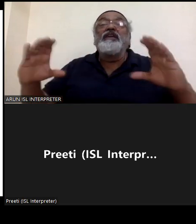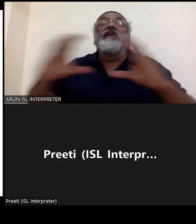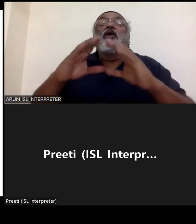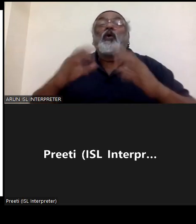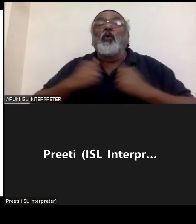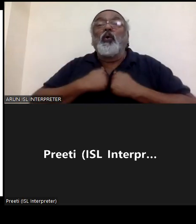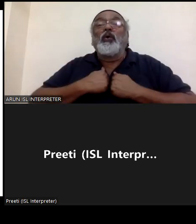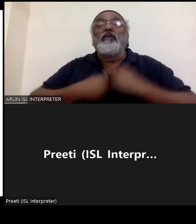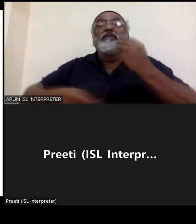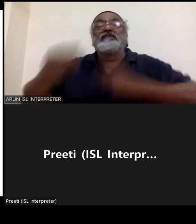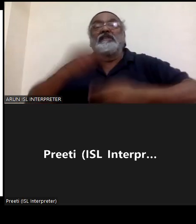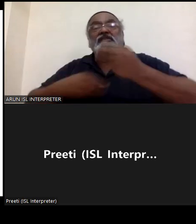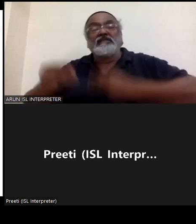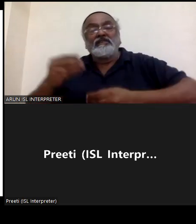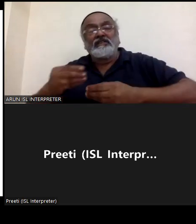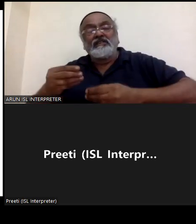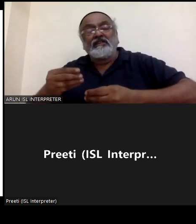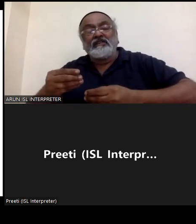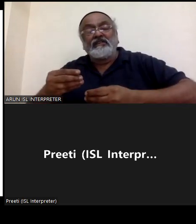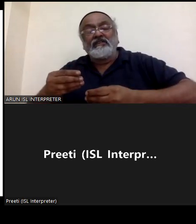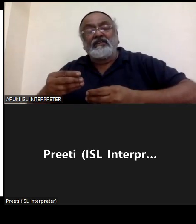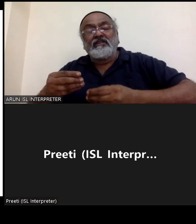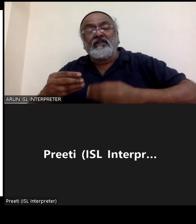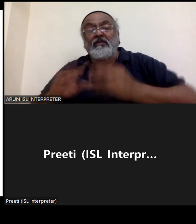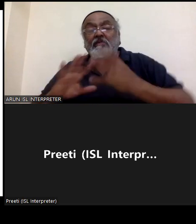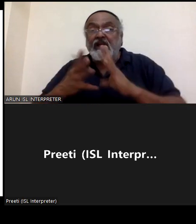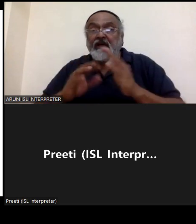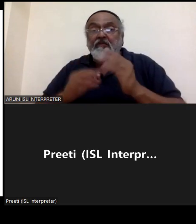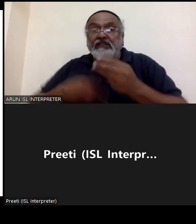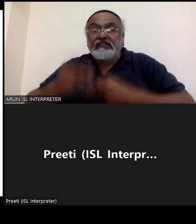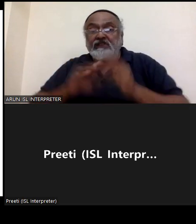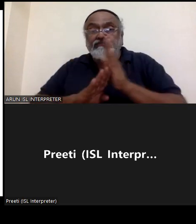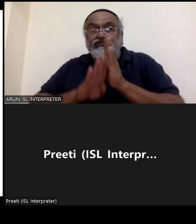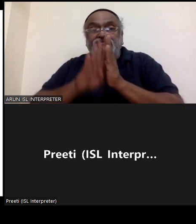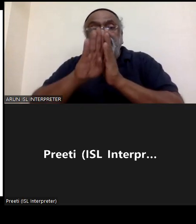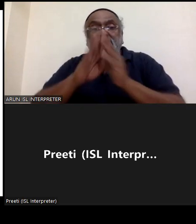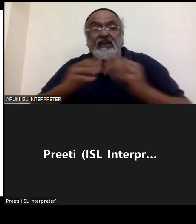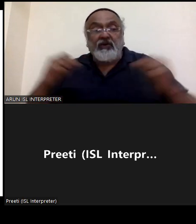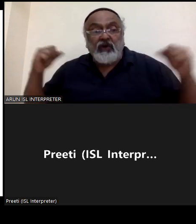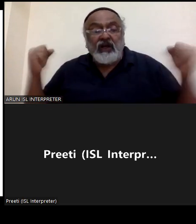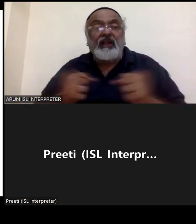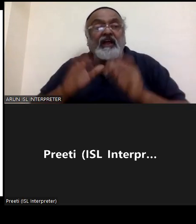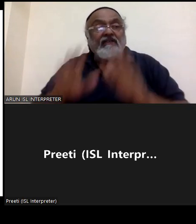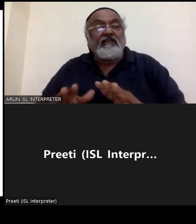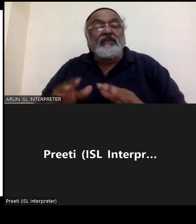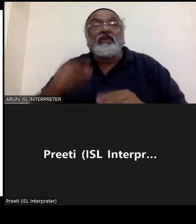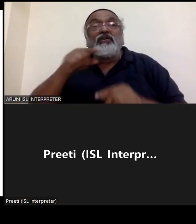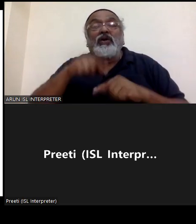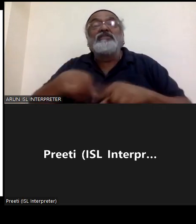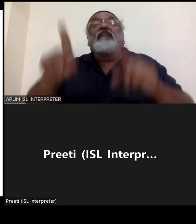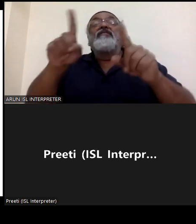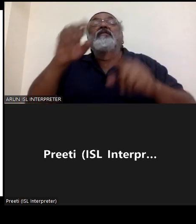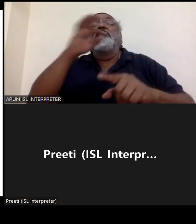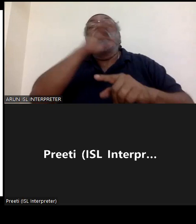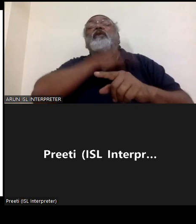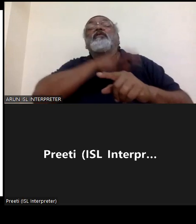कम्युनिटी लुक्स एट डेवलपिंग द बिजनेस एंड देन यूटिलाइजेस द सरप्लस इन बेनिफिट ऑफ प्रमोशन